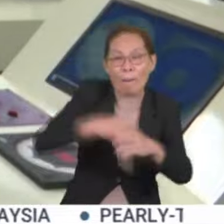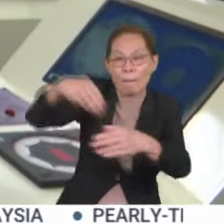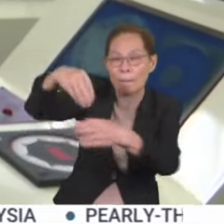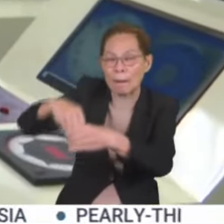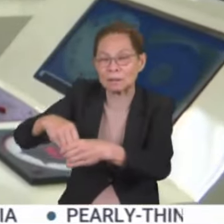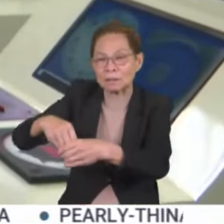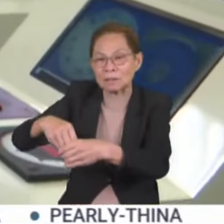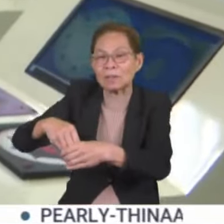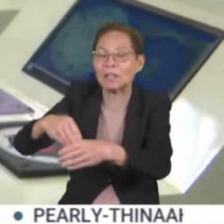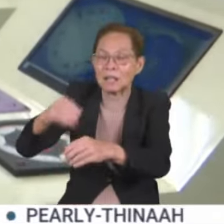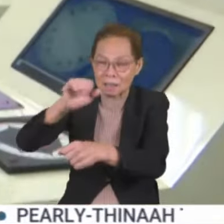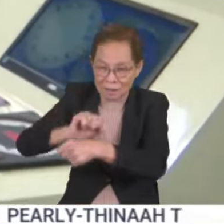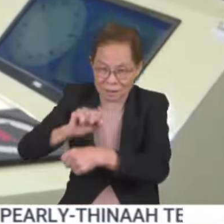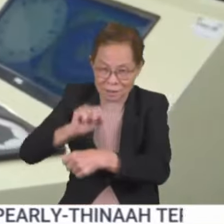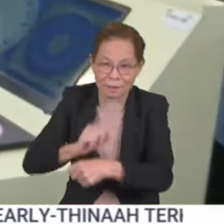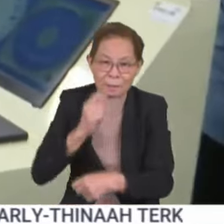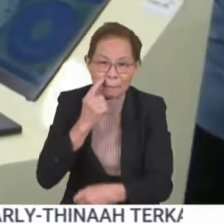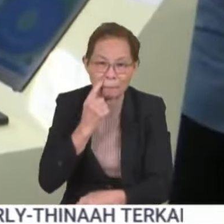memasuki alam pekerjaan.